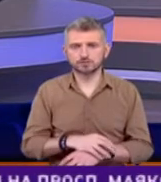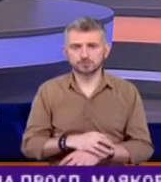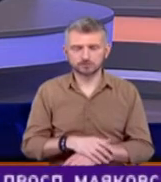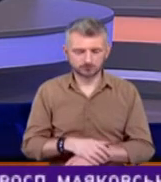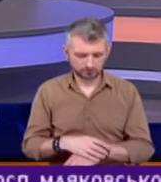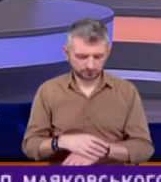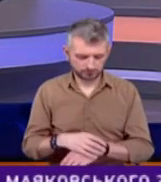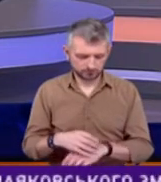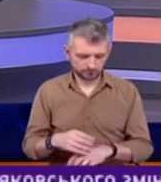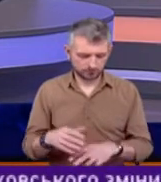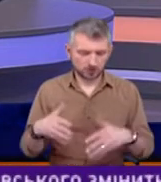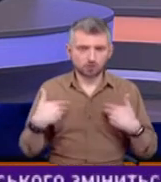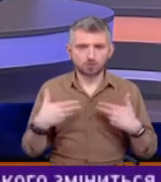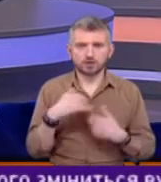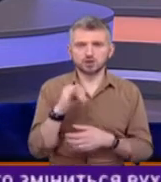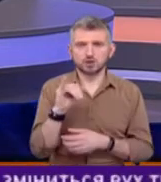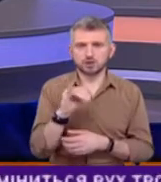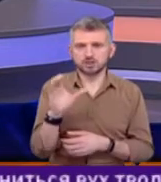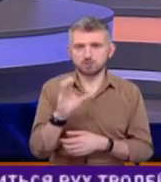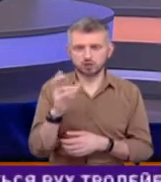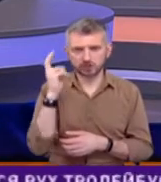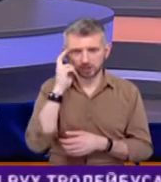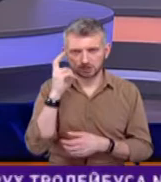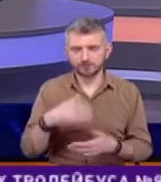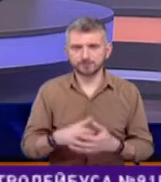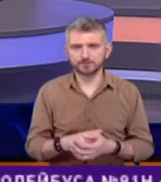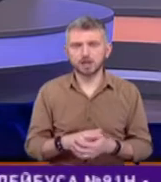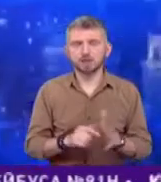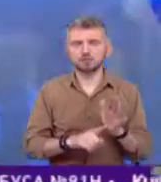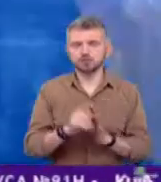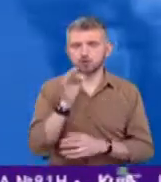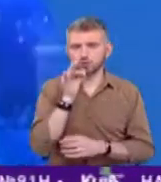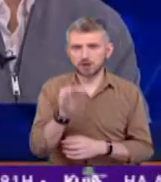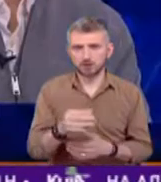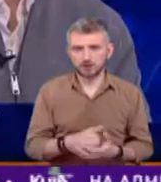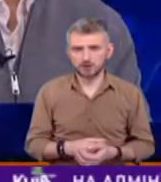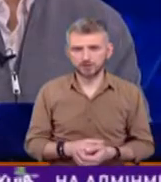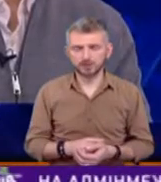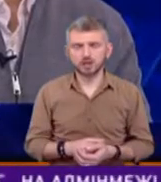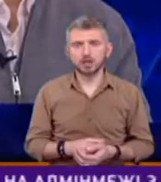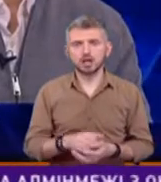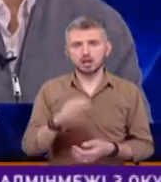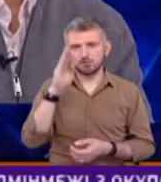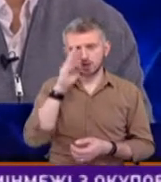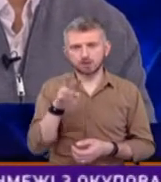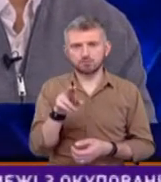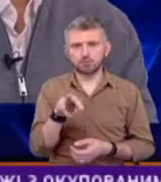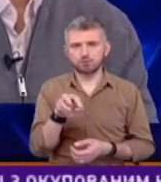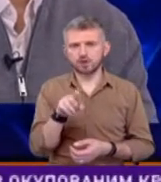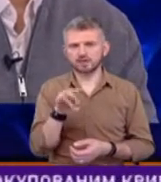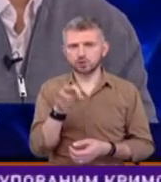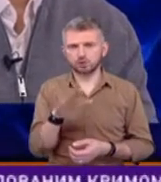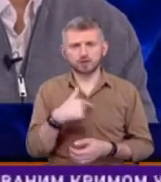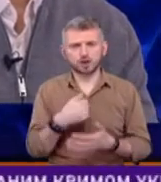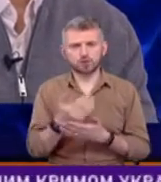вечір. Ігор Степанович, Київ. Добрий вечір. Спочатку репліка. Пане Помазанов, я до вас,